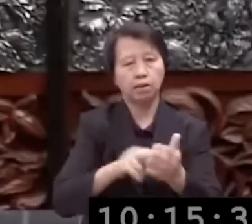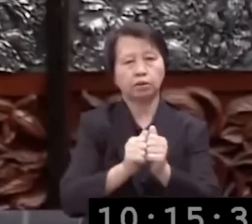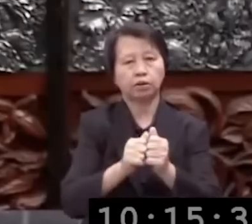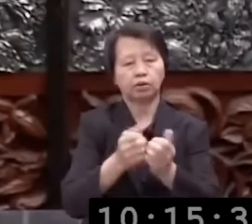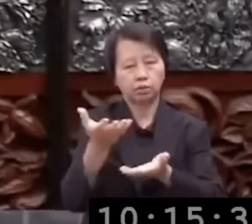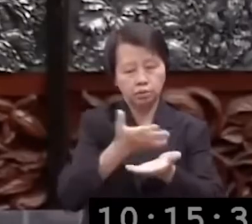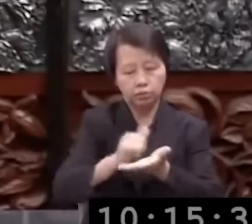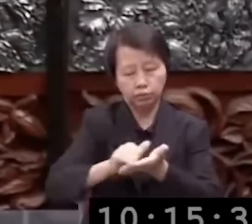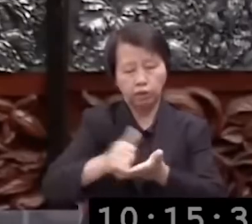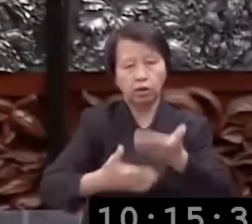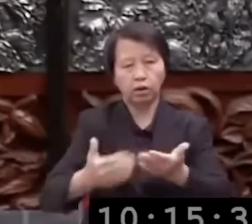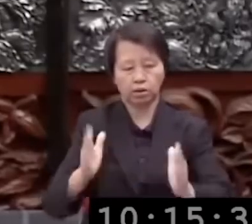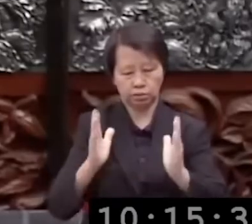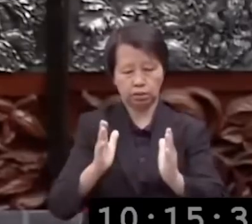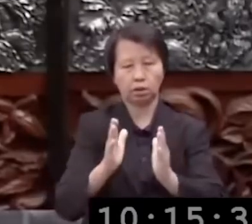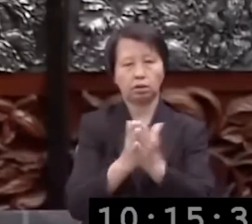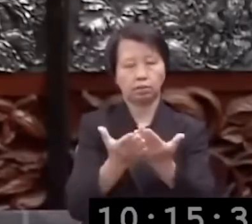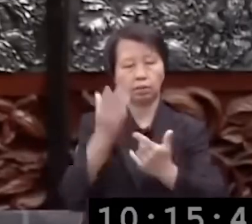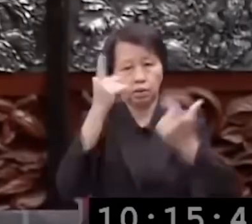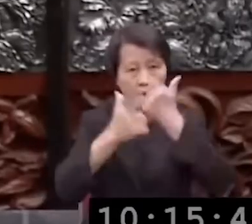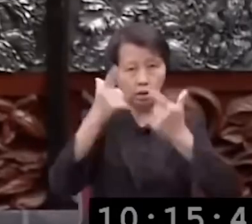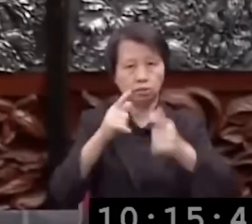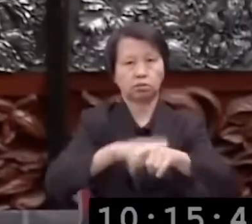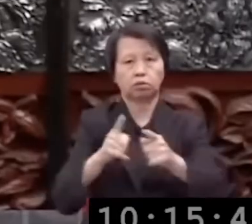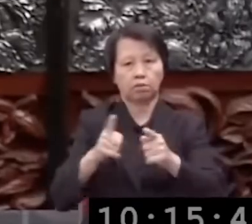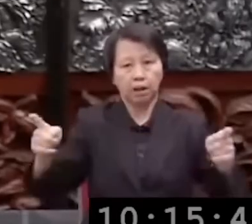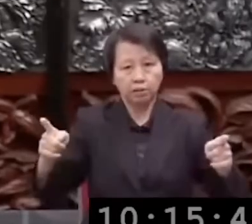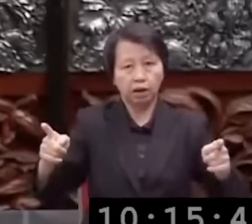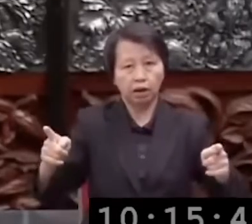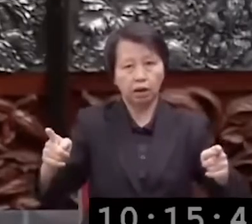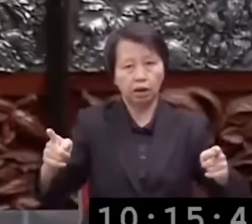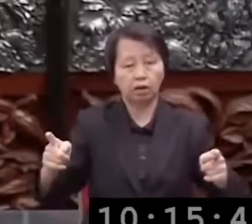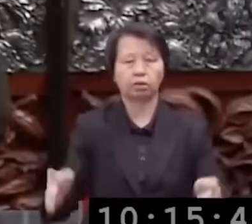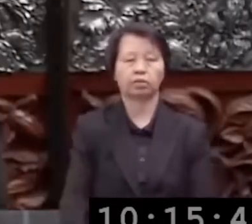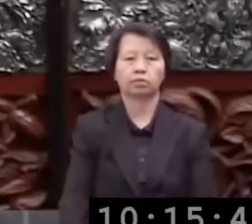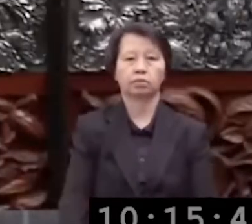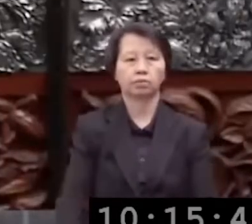V proses itu tempo pas ee lawatan suci dan kentang Bekasi